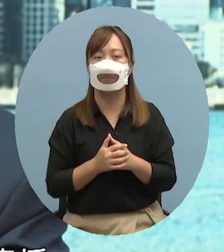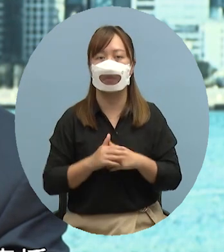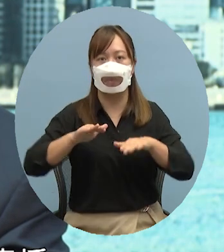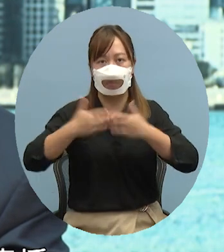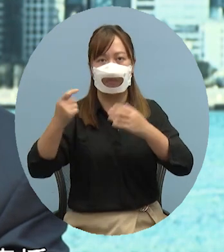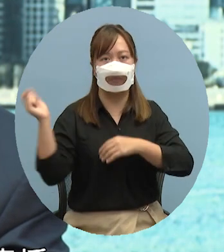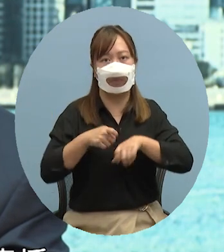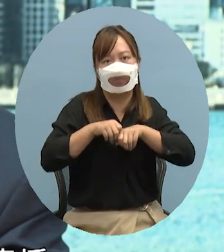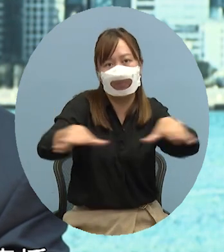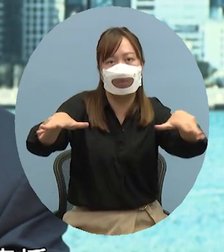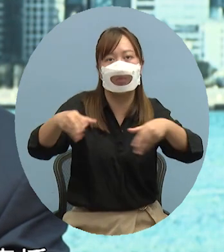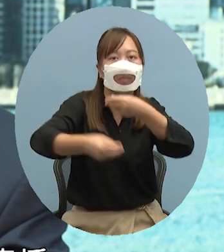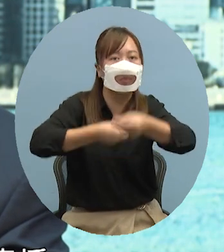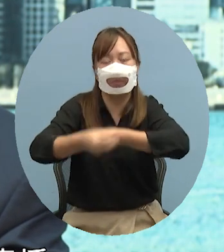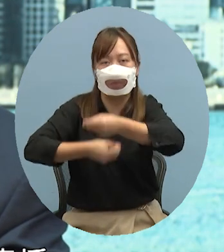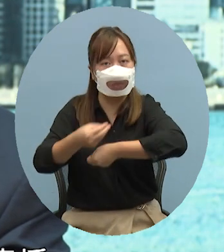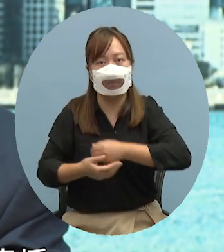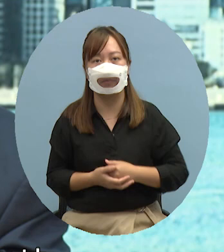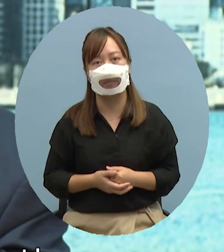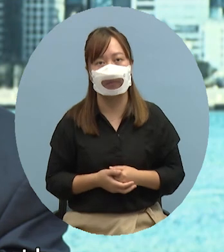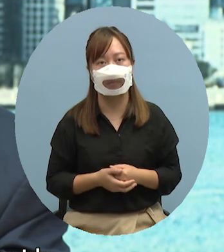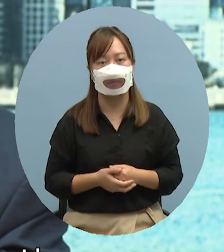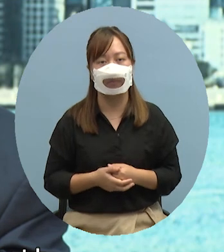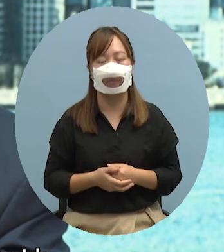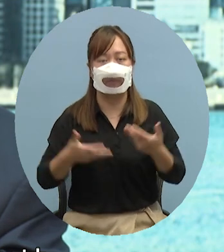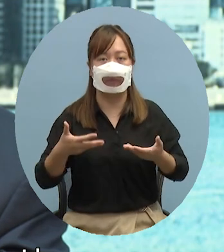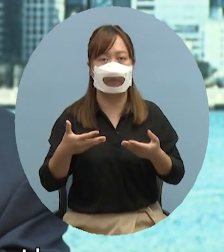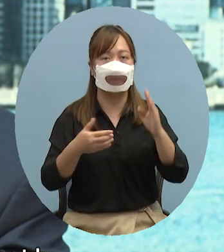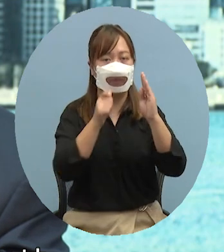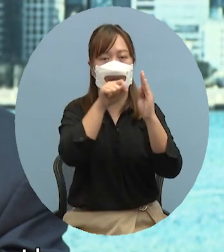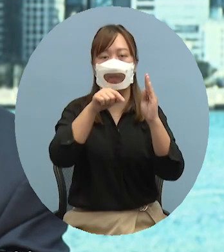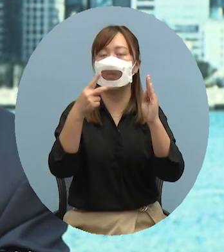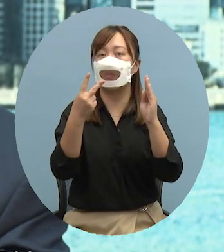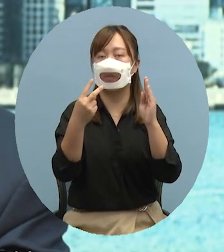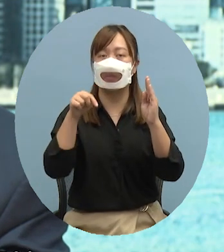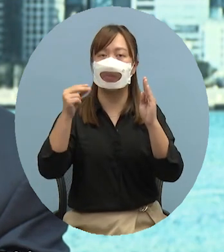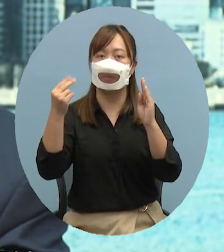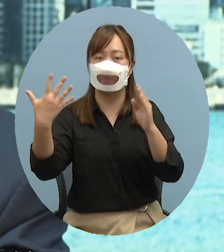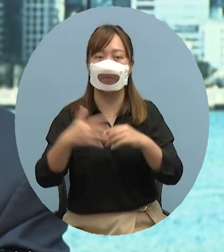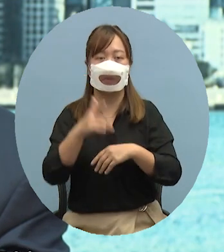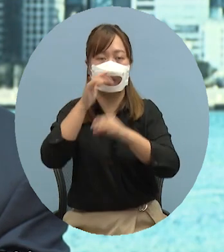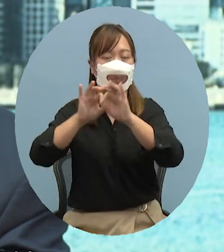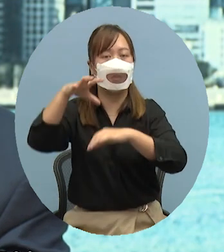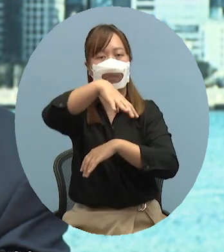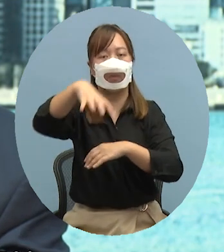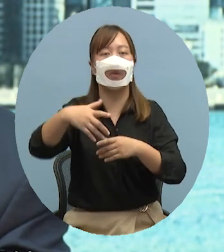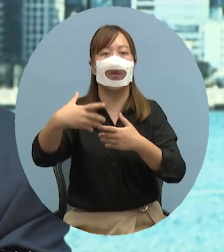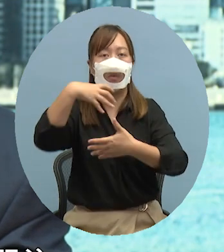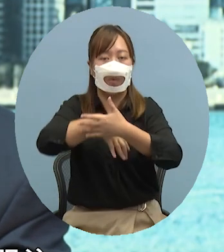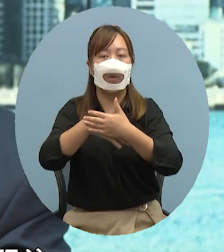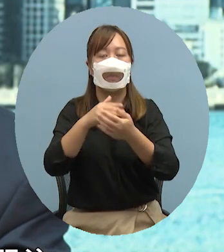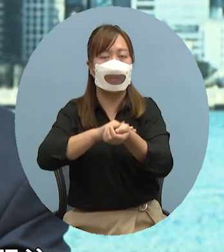始係出現有一個即係加速嘅傳播。咁現時 BA.2.75 喺新加坡咧已經佔咗當地個案嘅25%